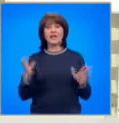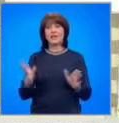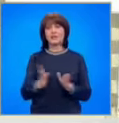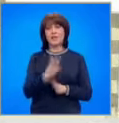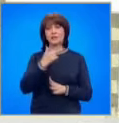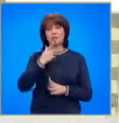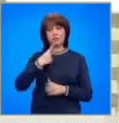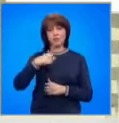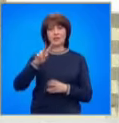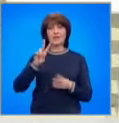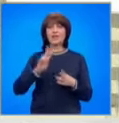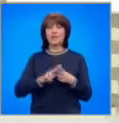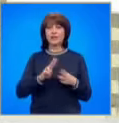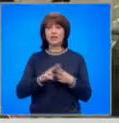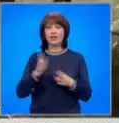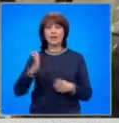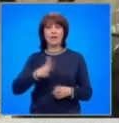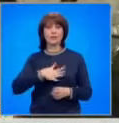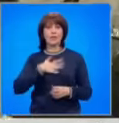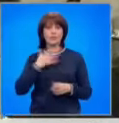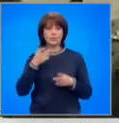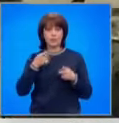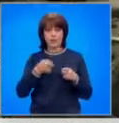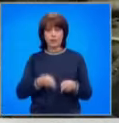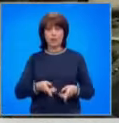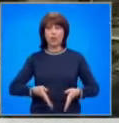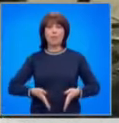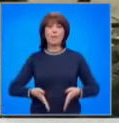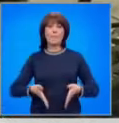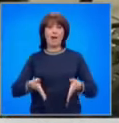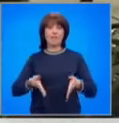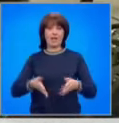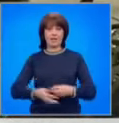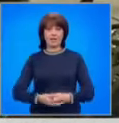загина в разцвета на силите си тук на столичния булевард Гоце Делчев.